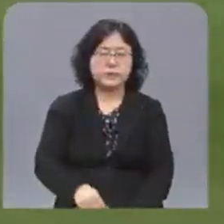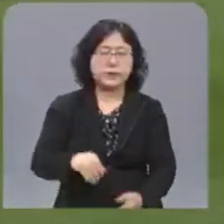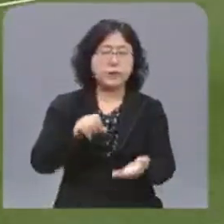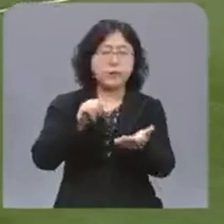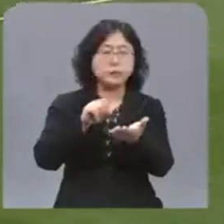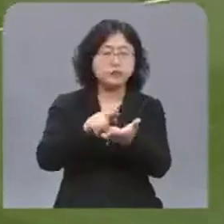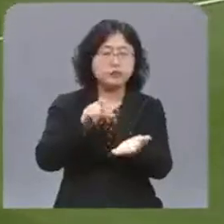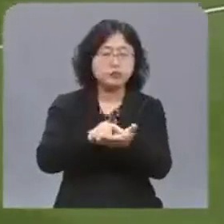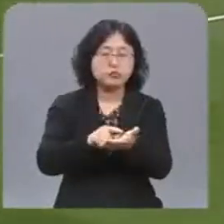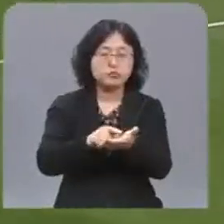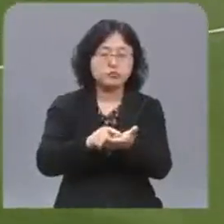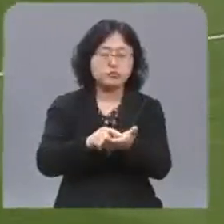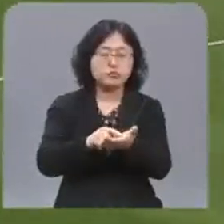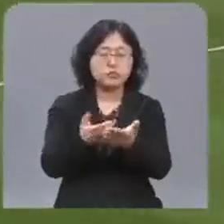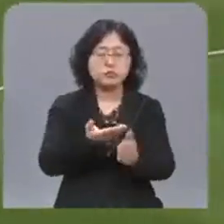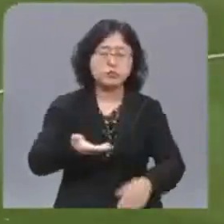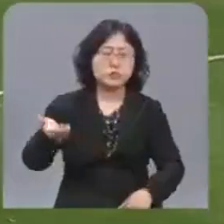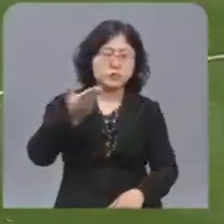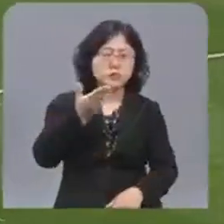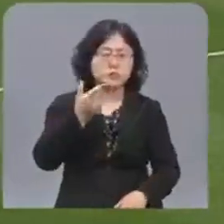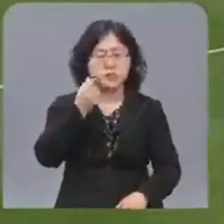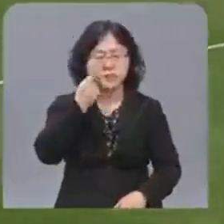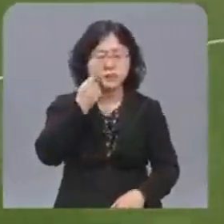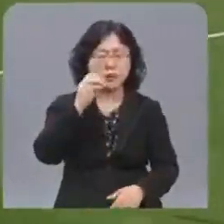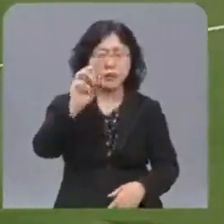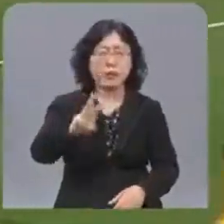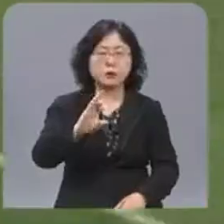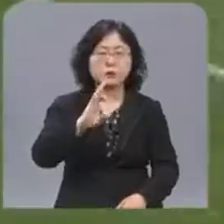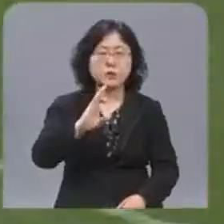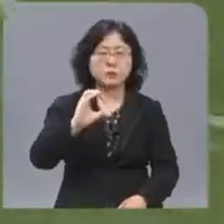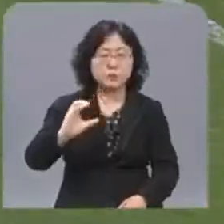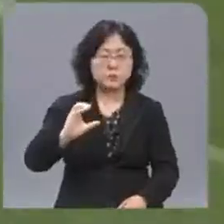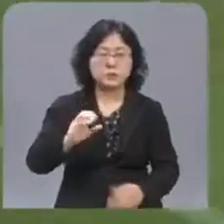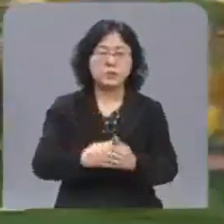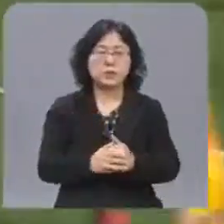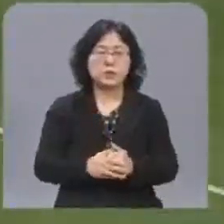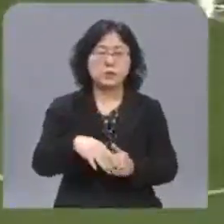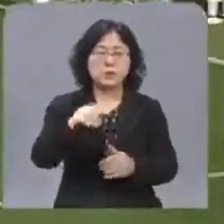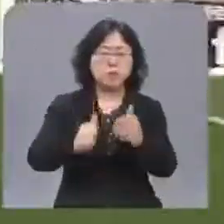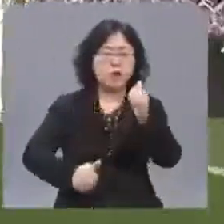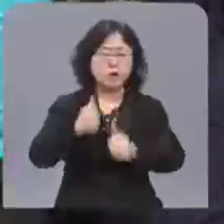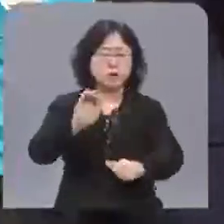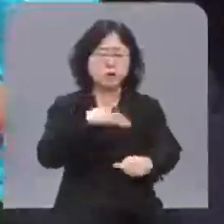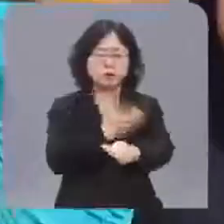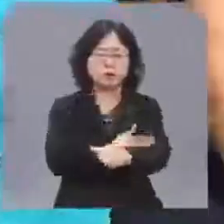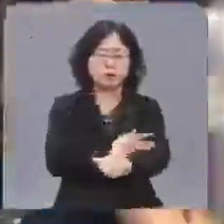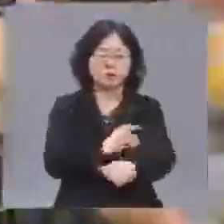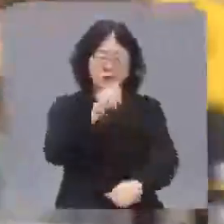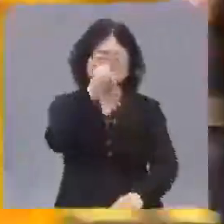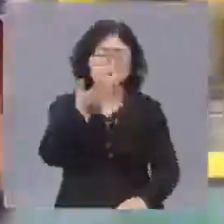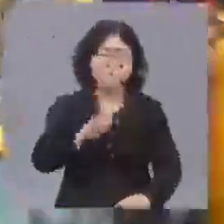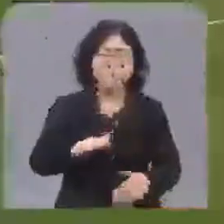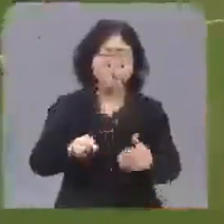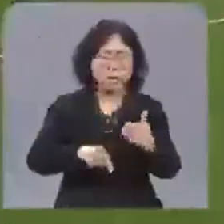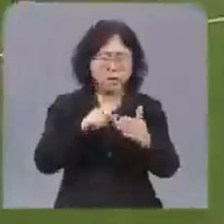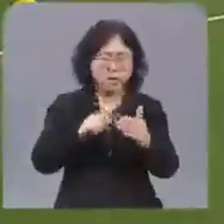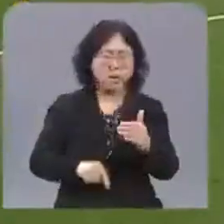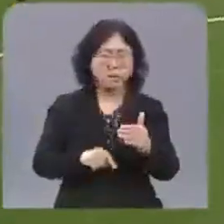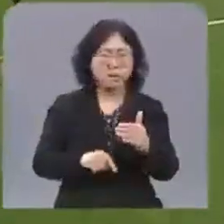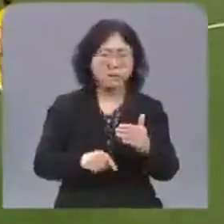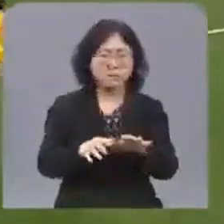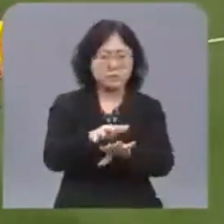화끈한 공격 축구로 승격팀 돌풍을 이끌고 있는 광주fc 경기력은 최상이지만 구단 내부에서는